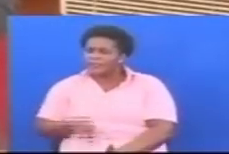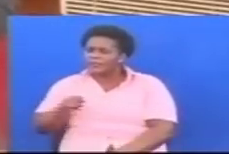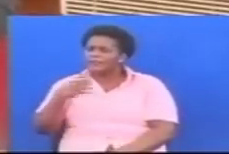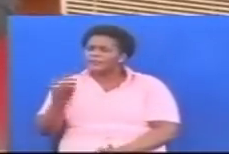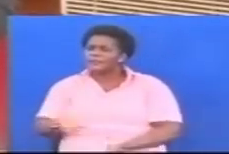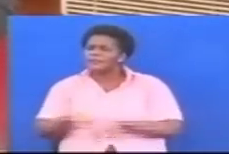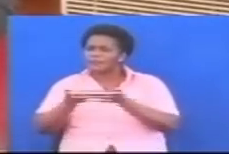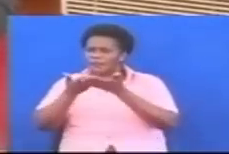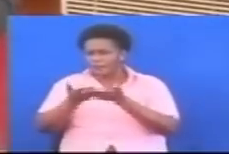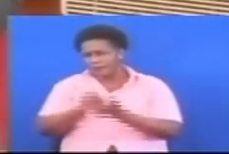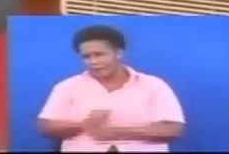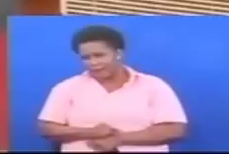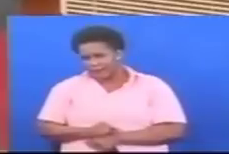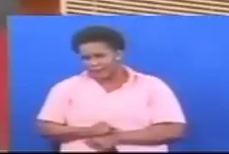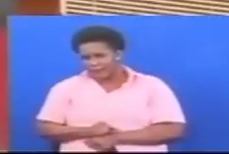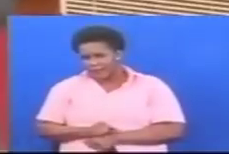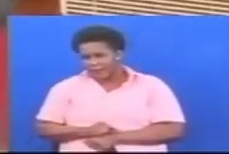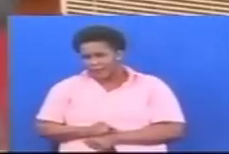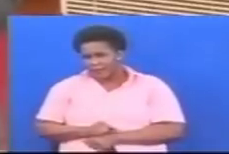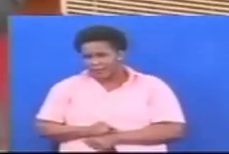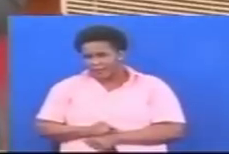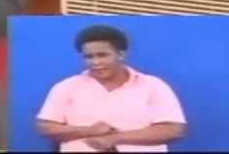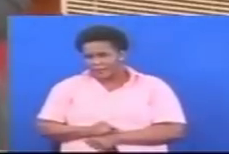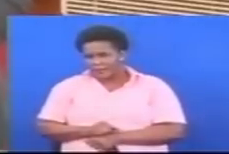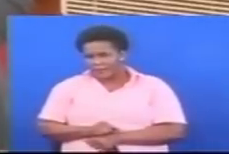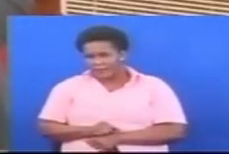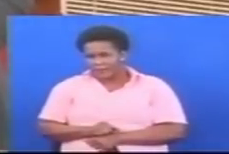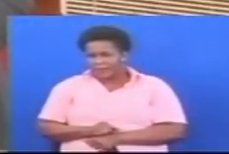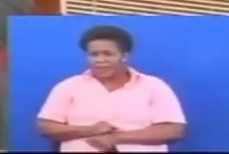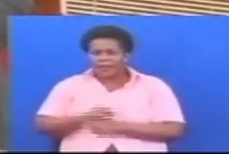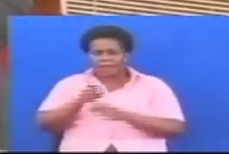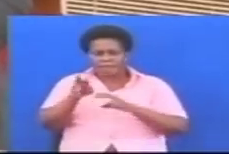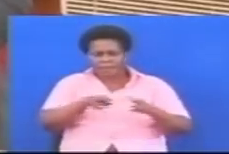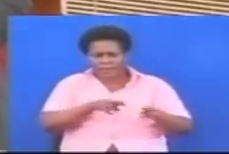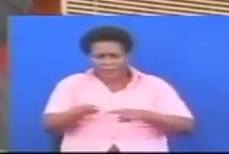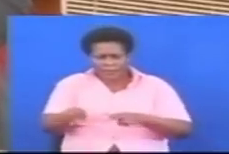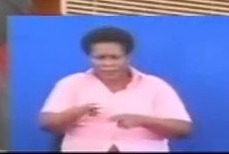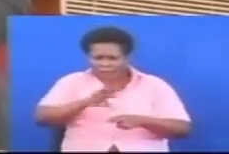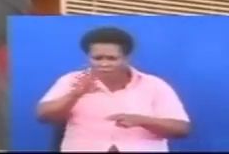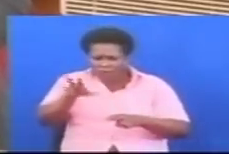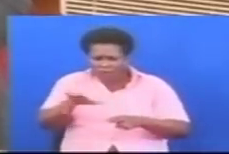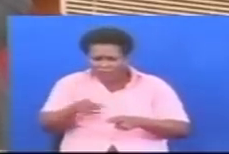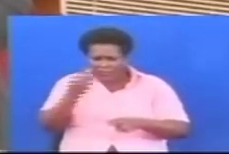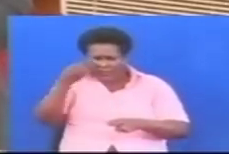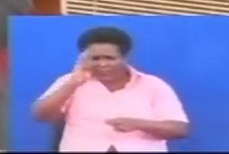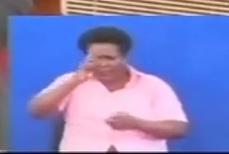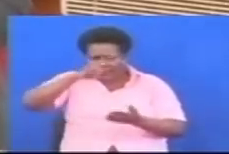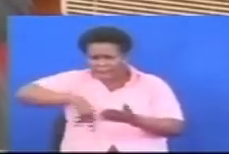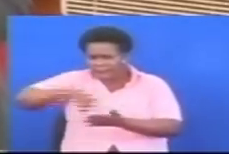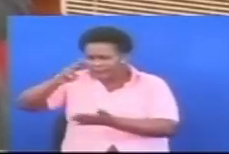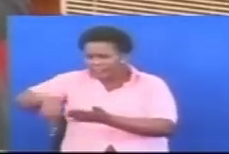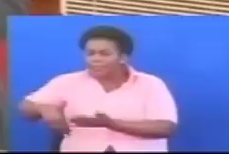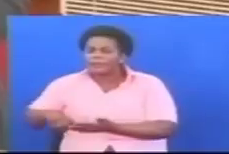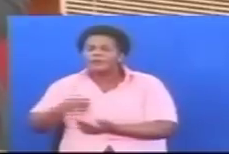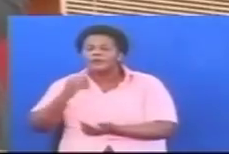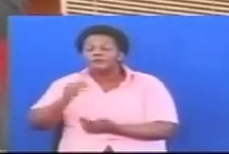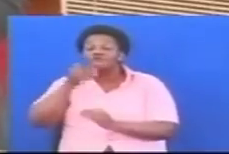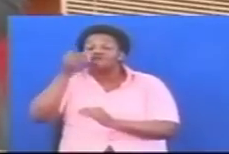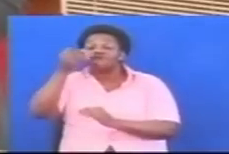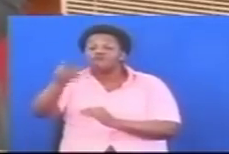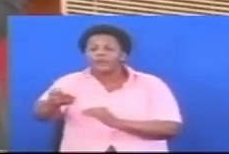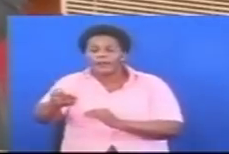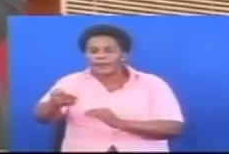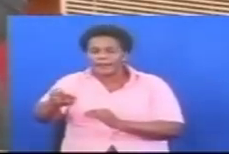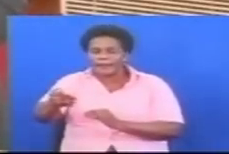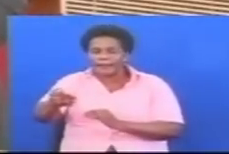wa mikataba serikali itakayoingia ndio miradi itakayoleta faida kwa serikali. Kambi rasmi ya